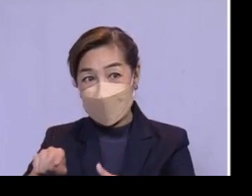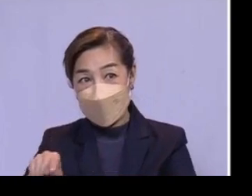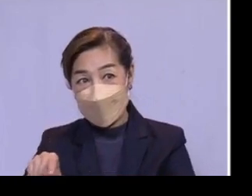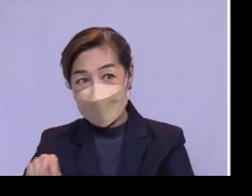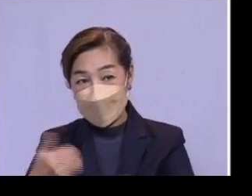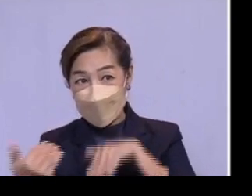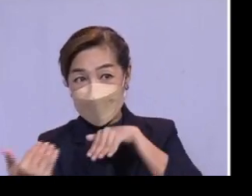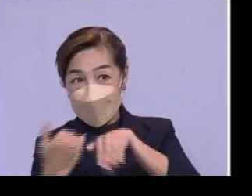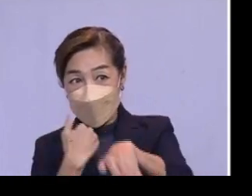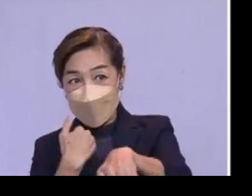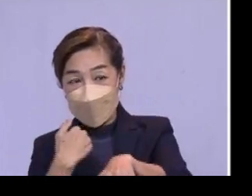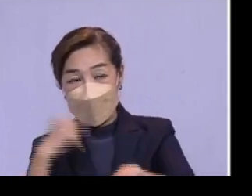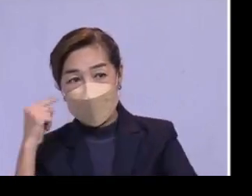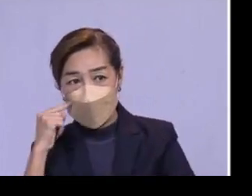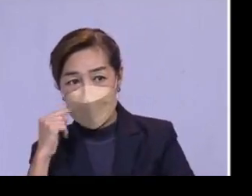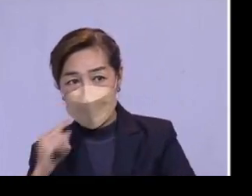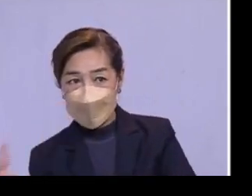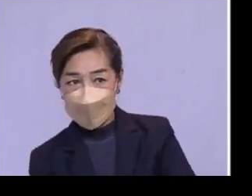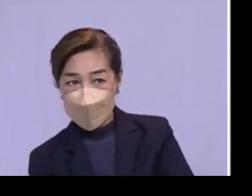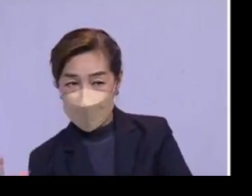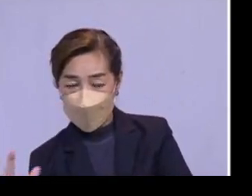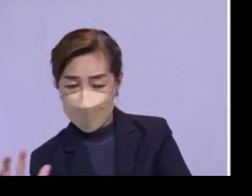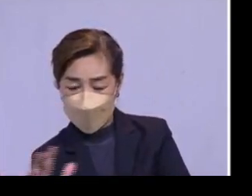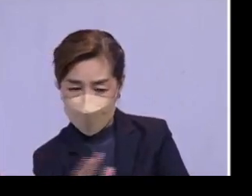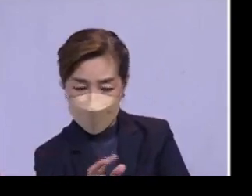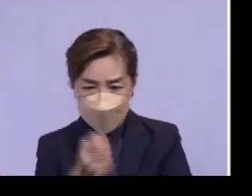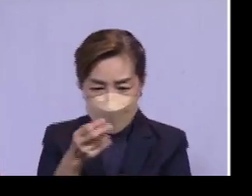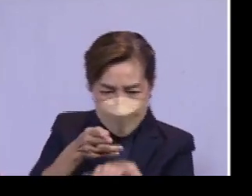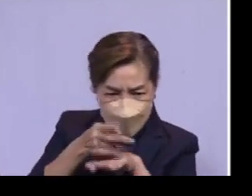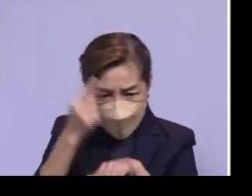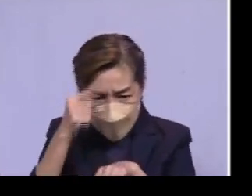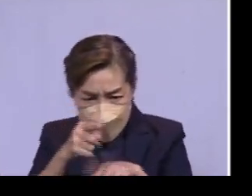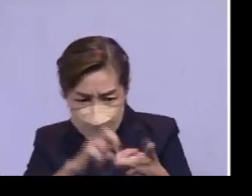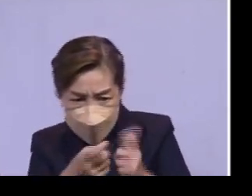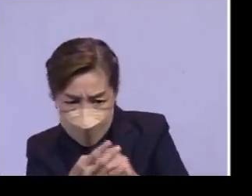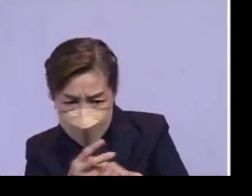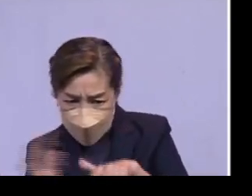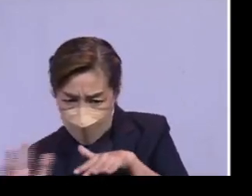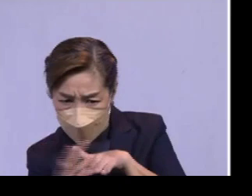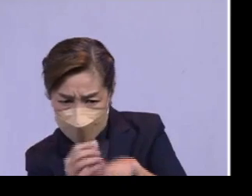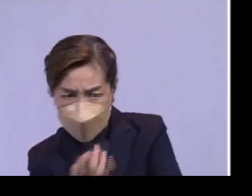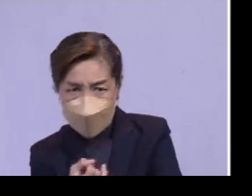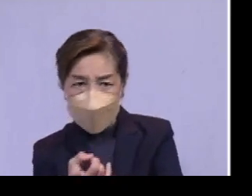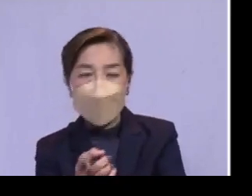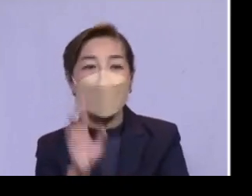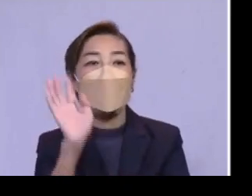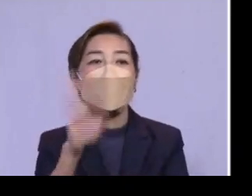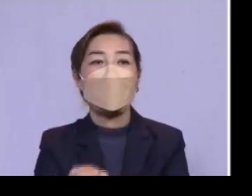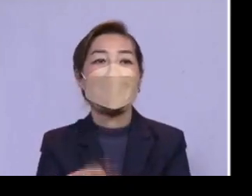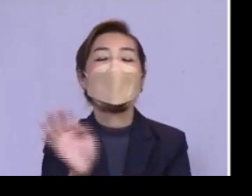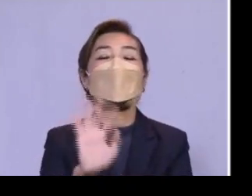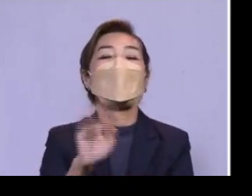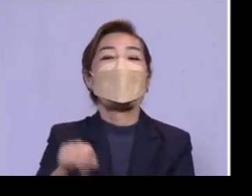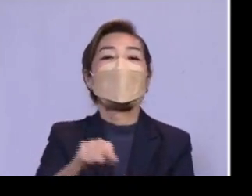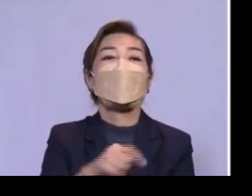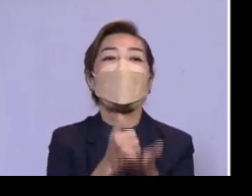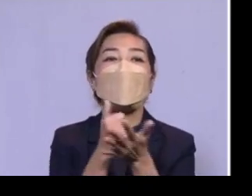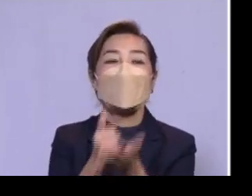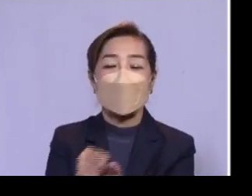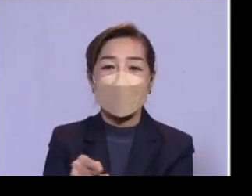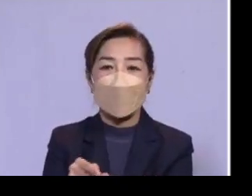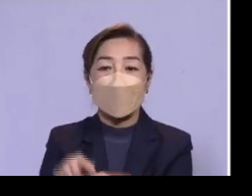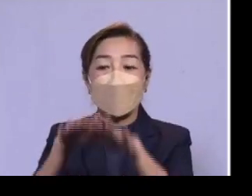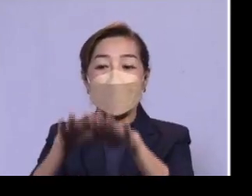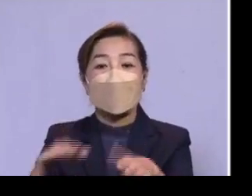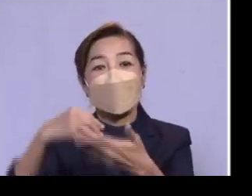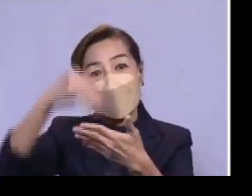ลางถนนครับตกใจนึกว่ามีปัญหาอะไรกันยังไง ทำอะไรอ่ะ ปรากฏไม่ใช่นะฮ ะ น้องๆ